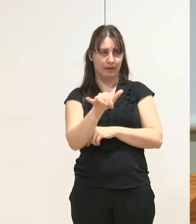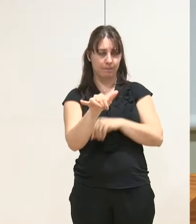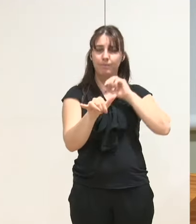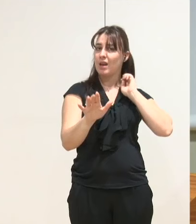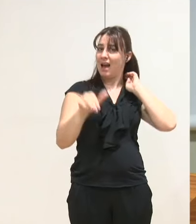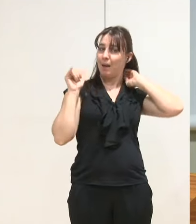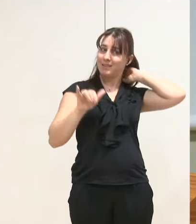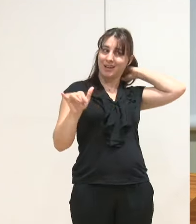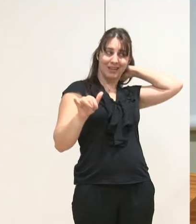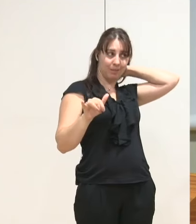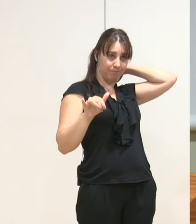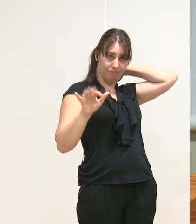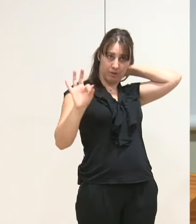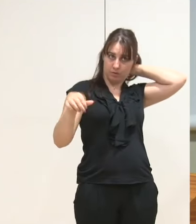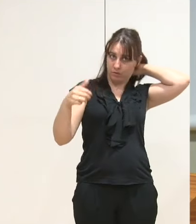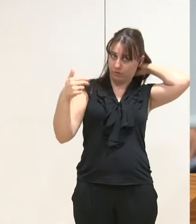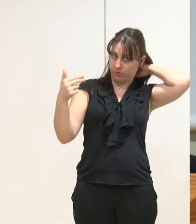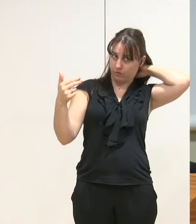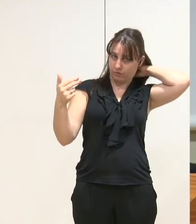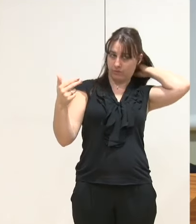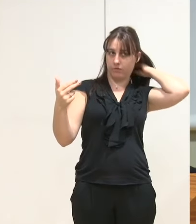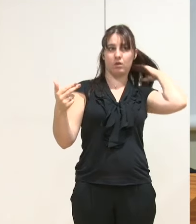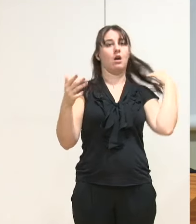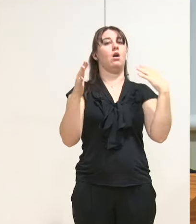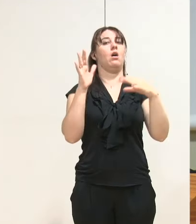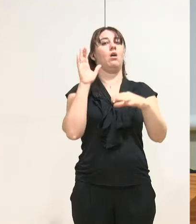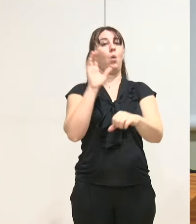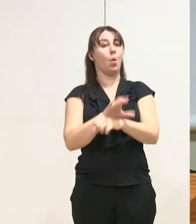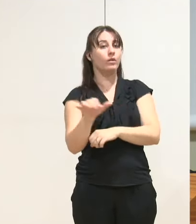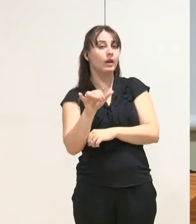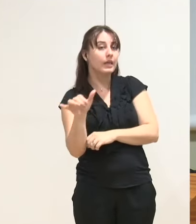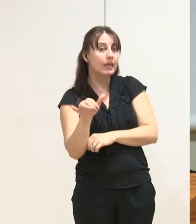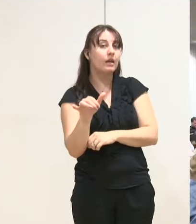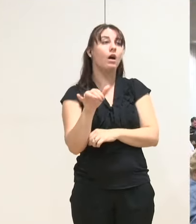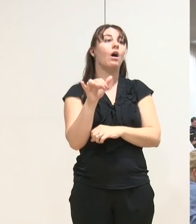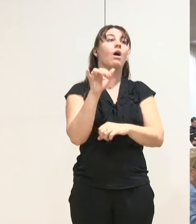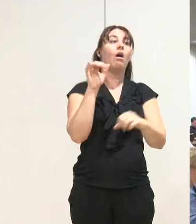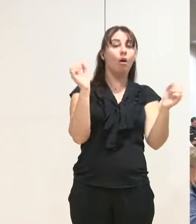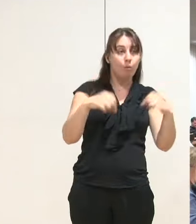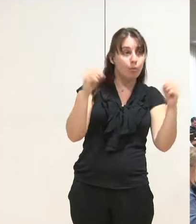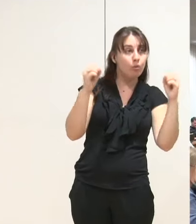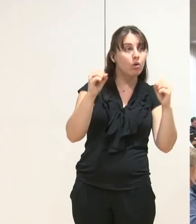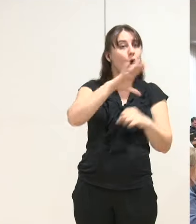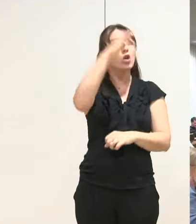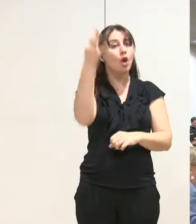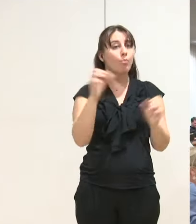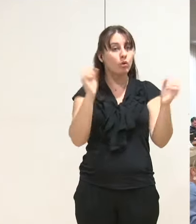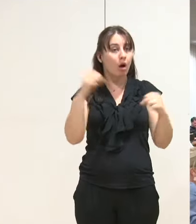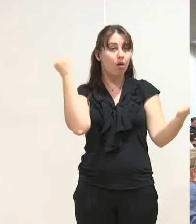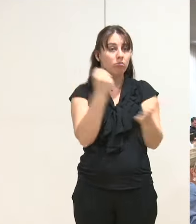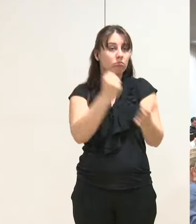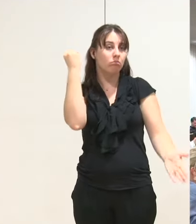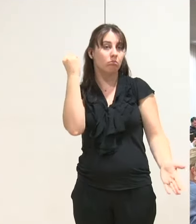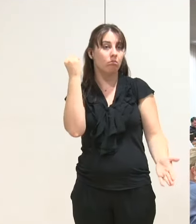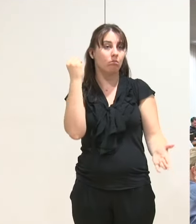qui s'abstient qui est contre qui est pour unanimité délibération